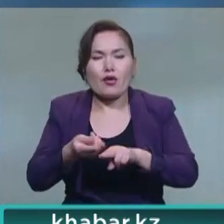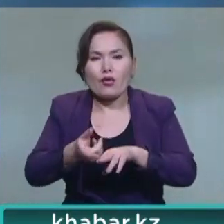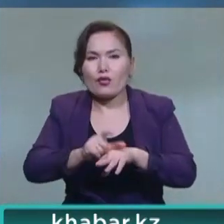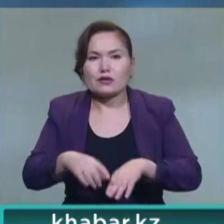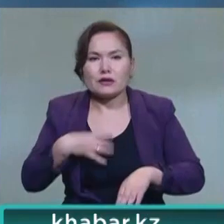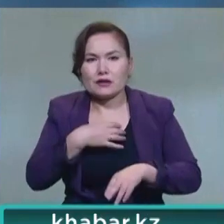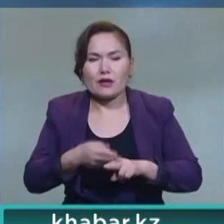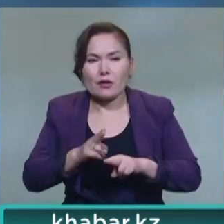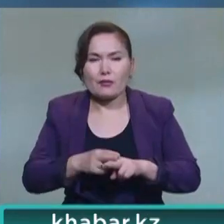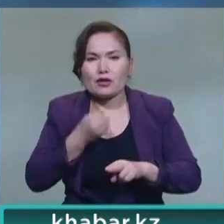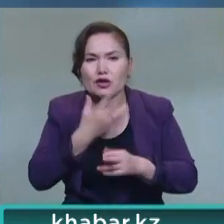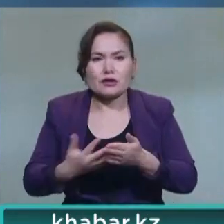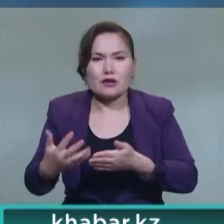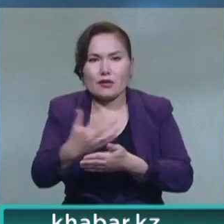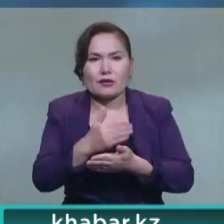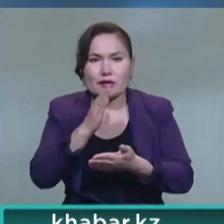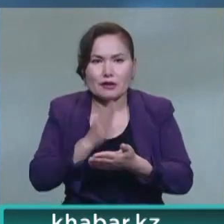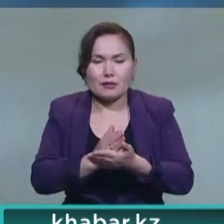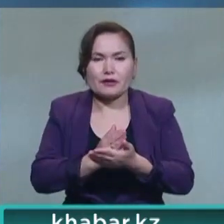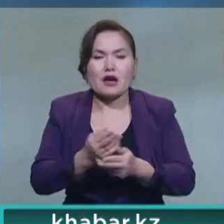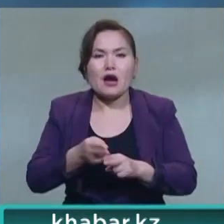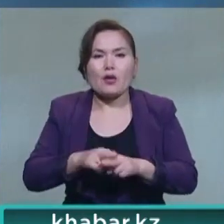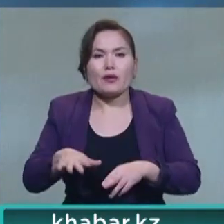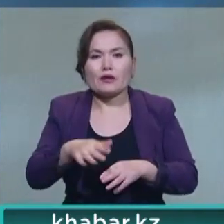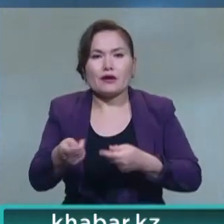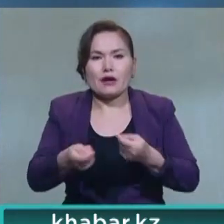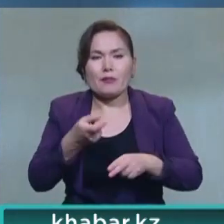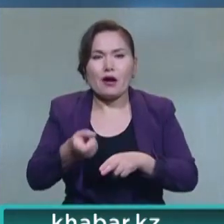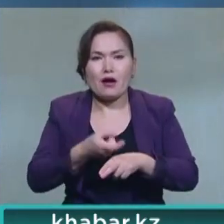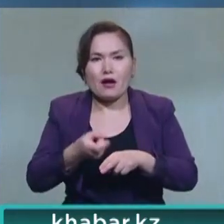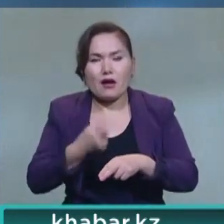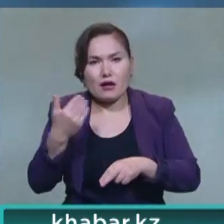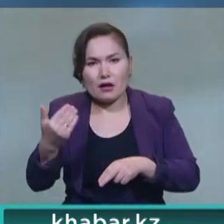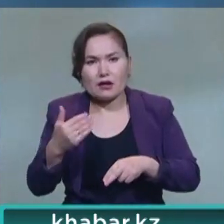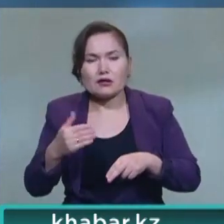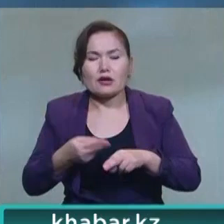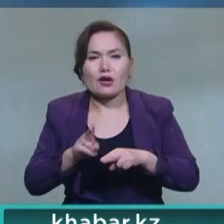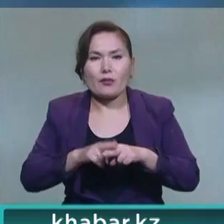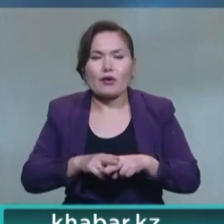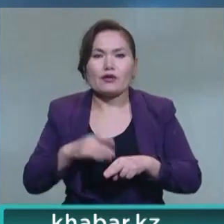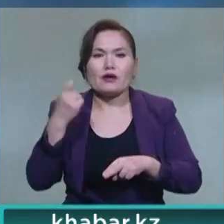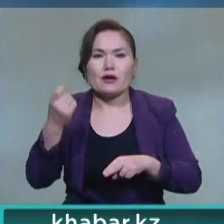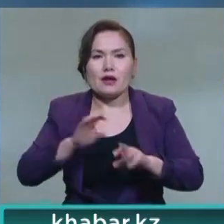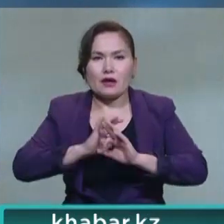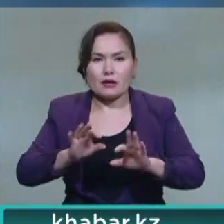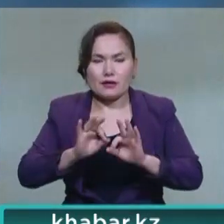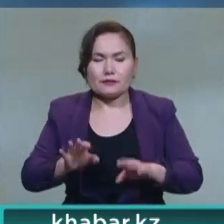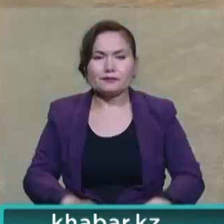ауыстырған сайын өнімділік өте жоғары болады, дейді Райымбек ауданының картоп өсірушілері. Ардақ Айбар әңгімелесін.